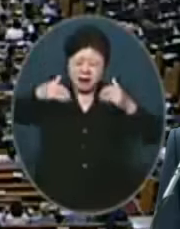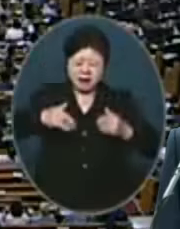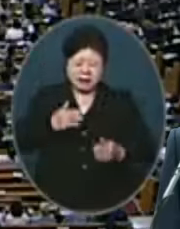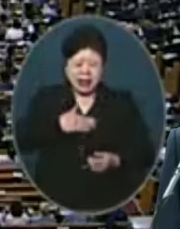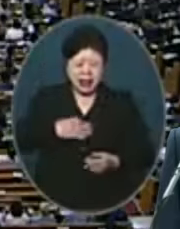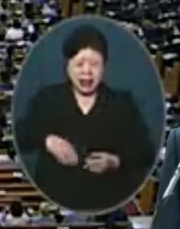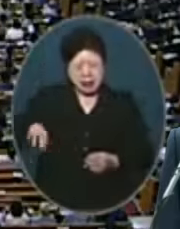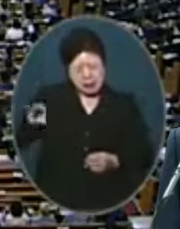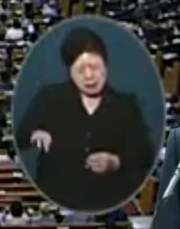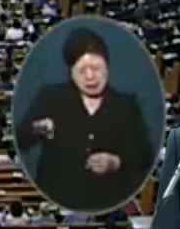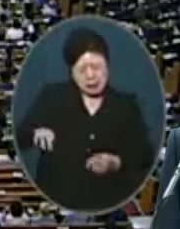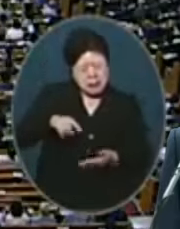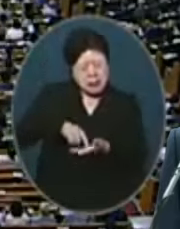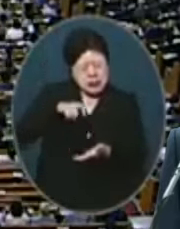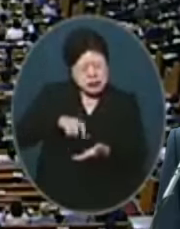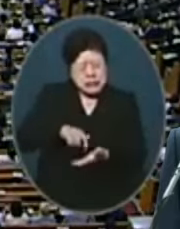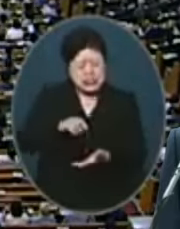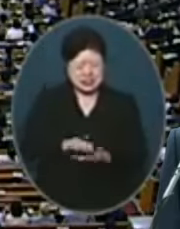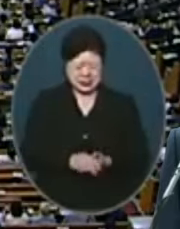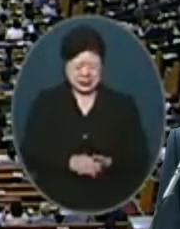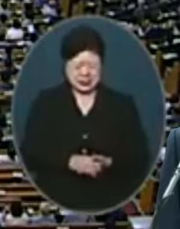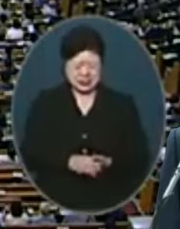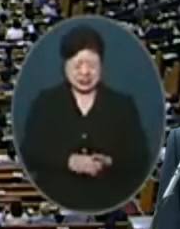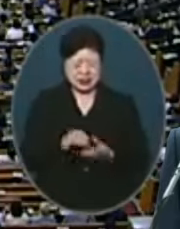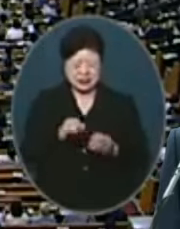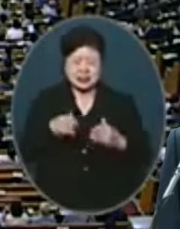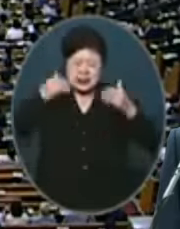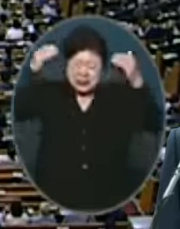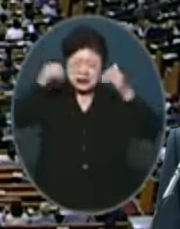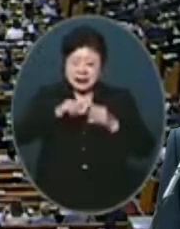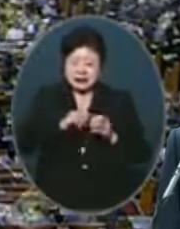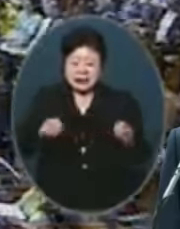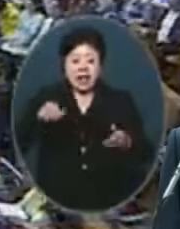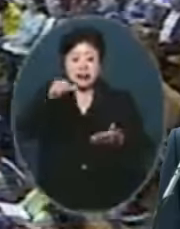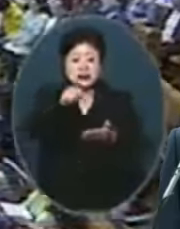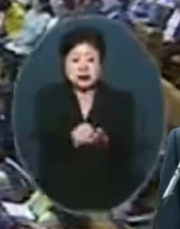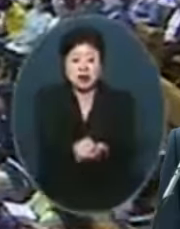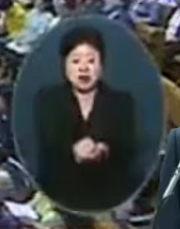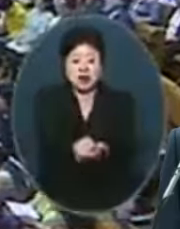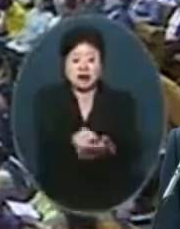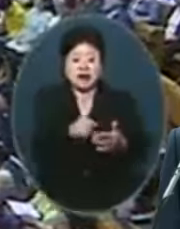그 사람들이 그 땅을 점령하고 있는데